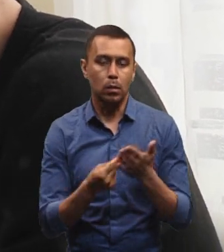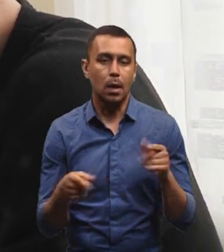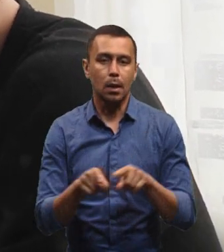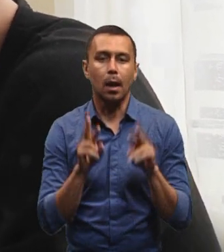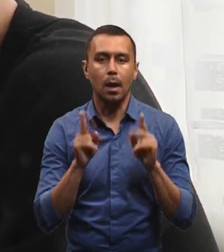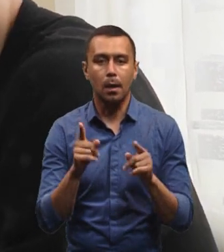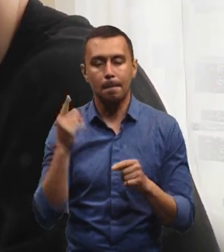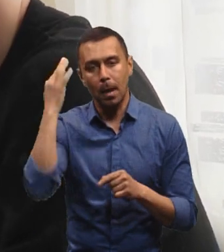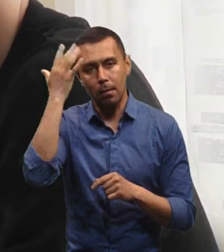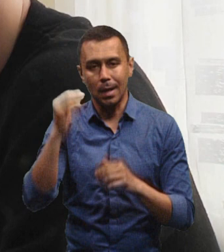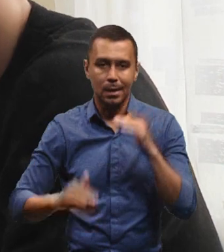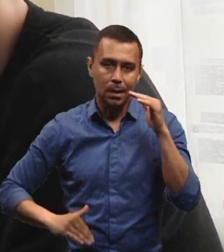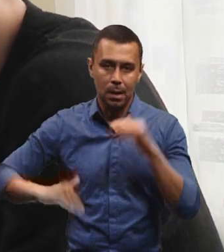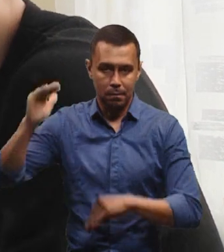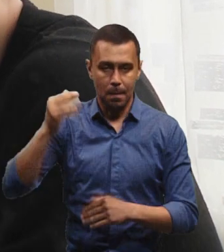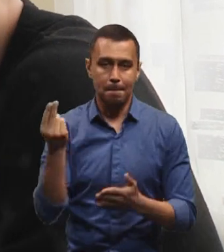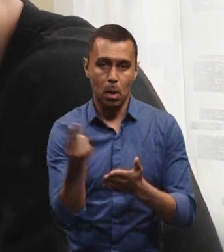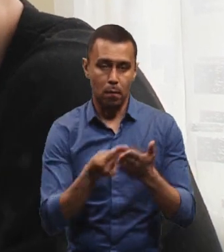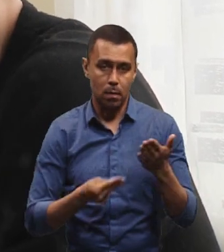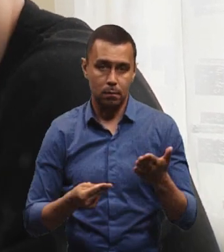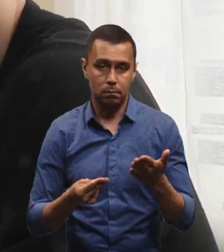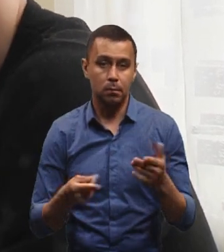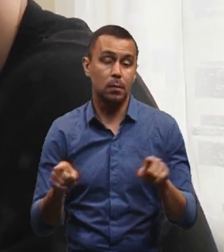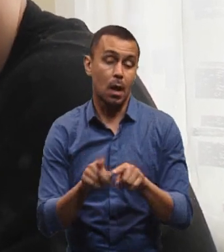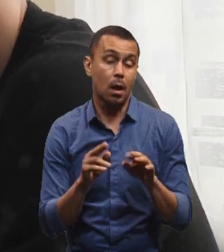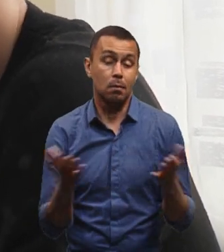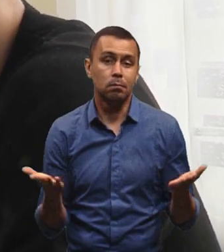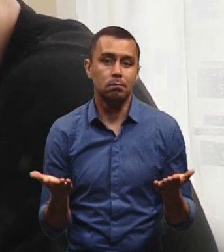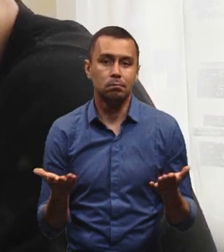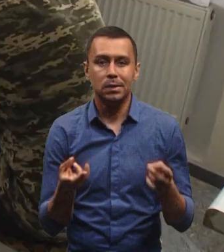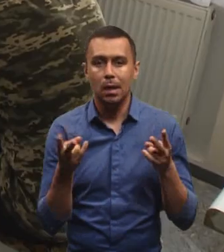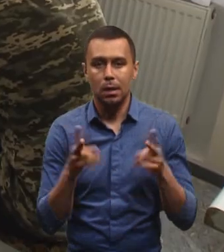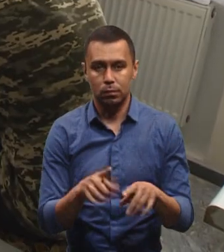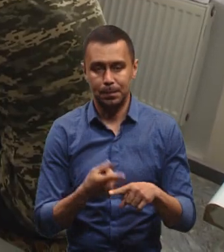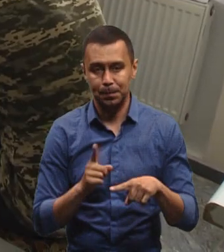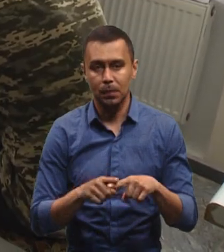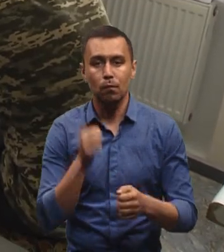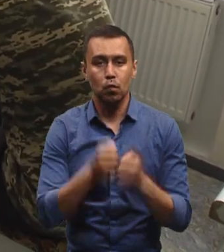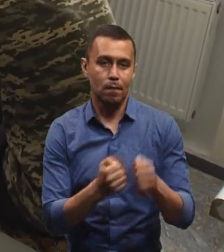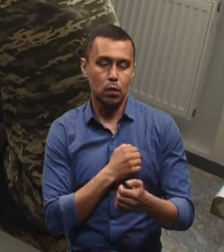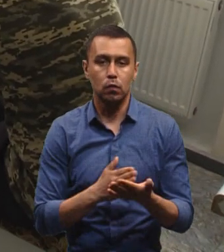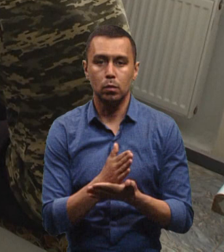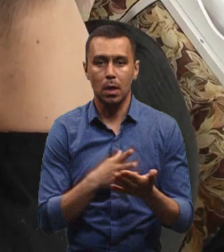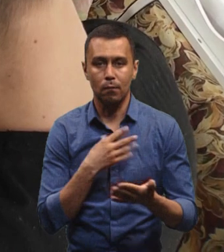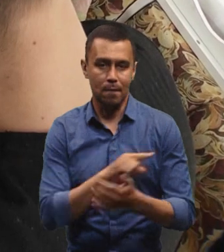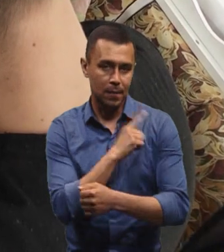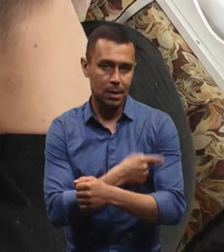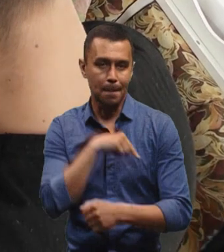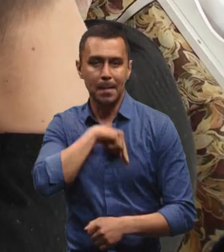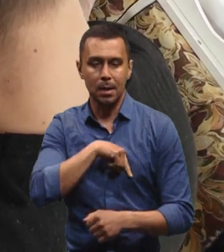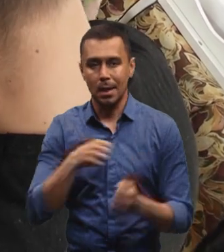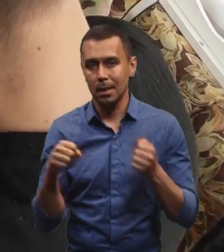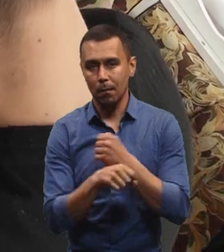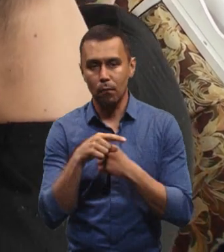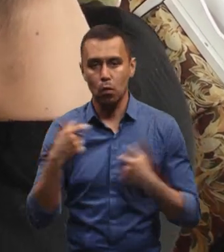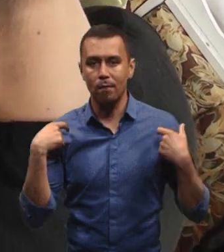як представляю, ще з дитинства малював. Ось і так якось залишилось воно. У кожного військовослужбовця своя фізична і психічна травма,